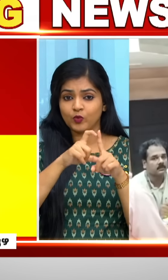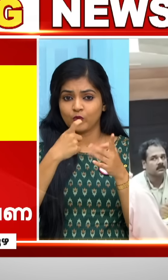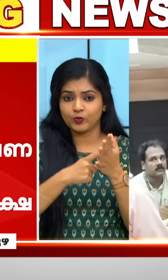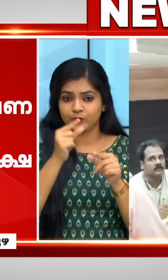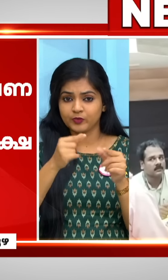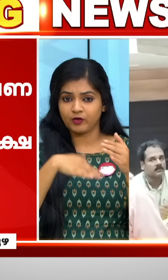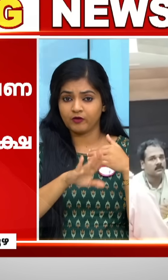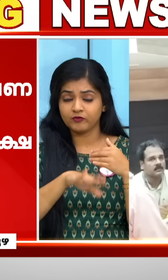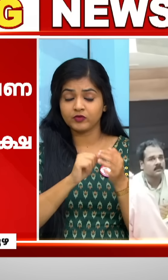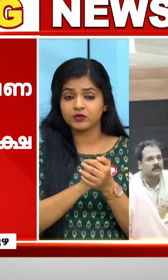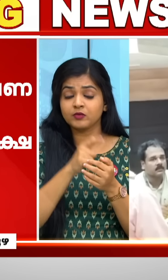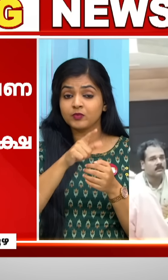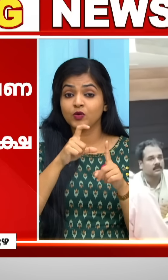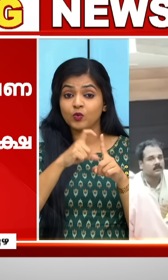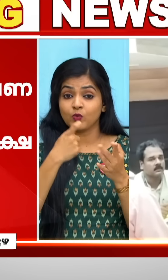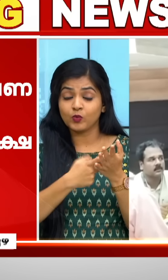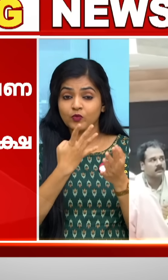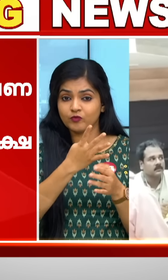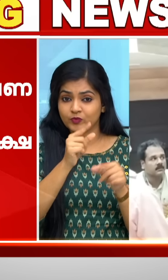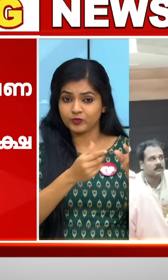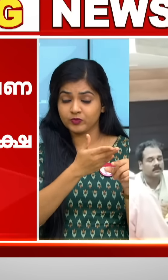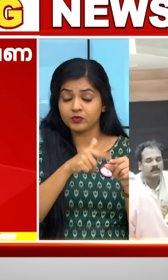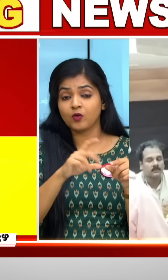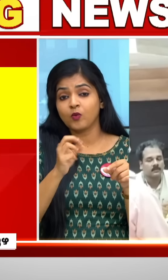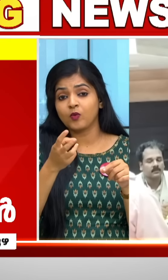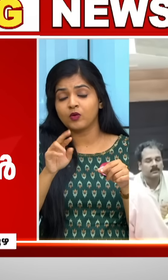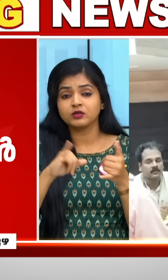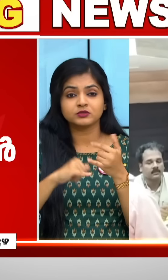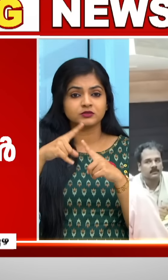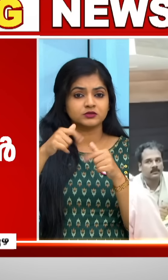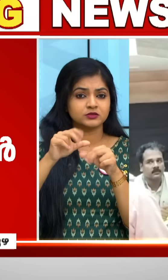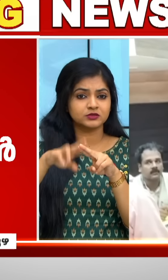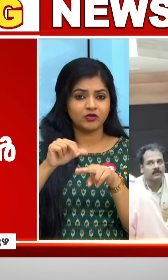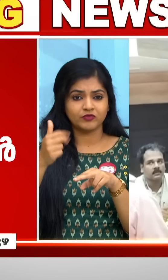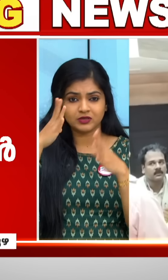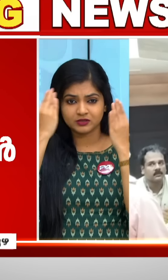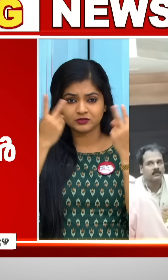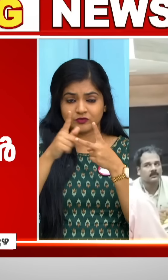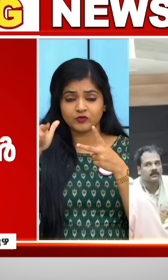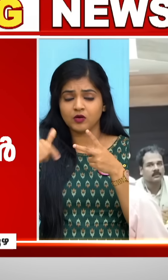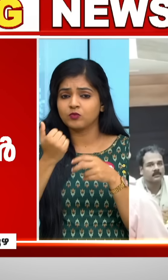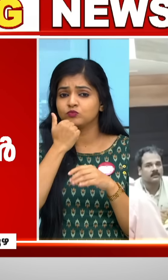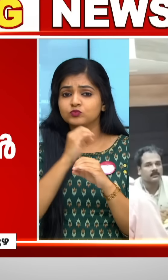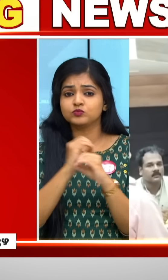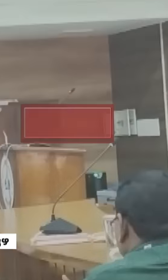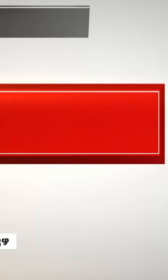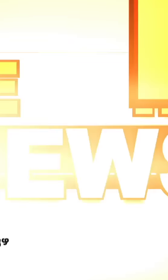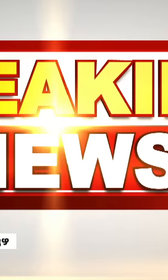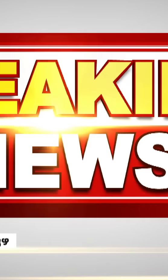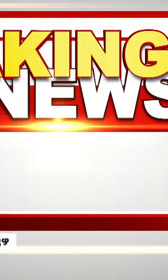പക്ഷേ ഇവരുടെ ഭാഗത്തു നിന്നോ മറ്റ് ഡ്യൂട്ടിയിലുണ്ടായിരുന്ന സ്റ്റാഫുകളുടെ ഭാഗത്തു നിന്നോ യാതൊരു തരത്തിലുള്ള വീഴ്ചയും ഉണ്ടായിട്ടില്ല. ഇവരുടെ